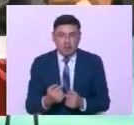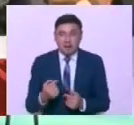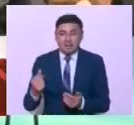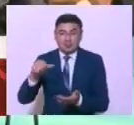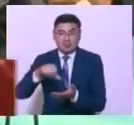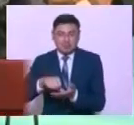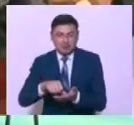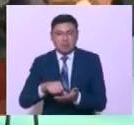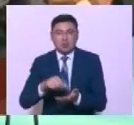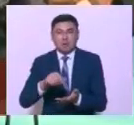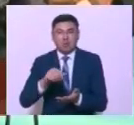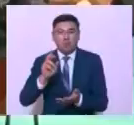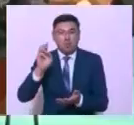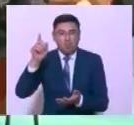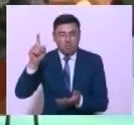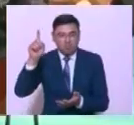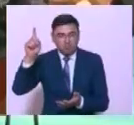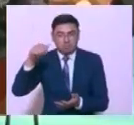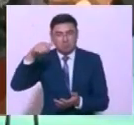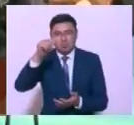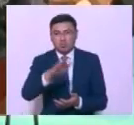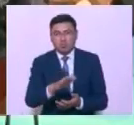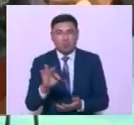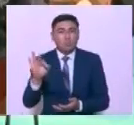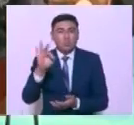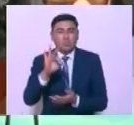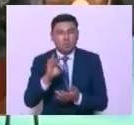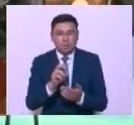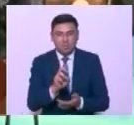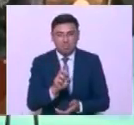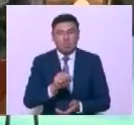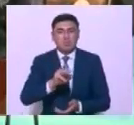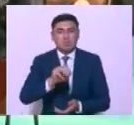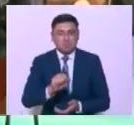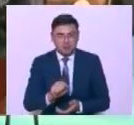благослови их Всевышний это очень благородное дело Я считаю участники